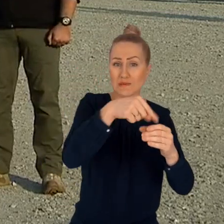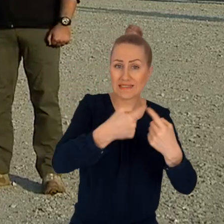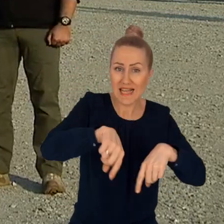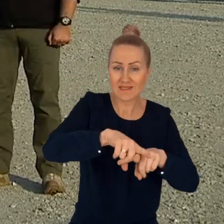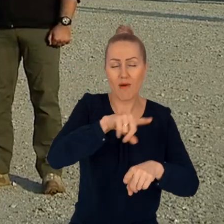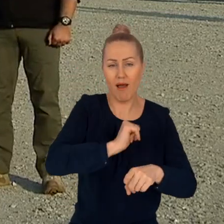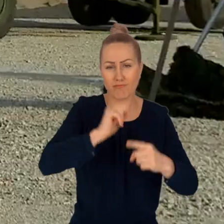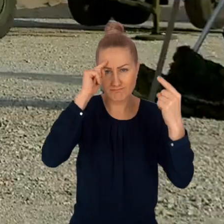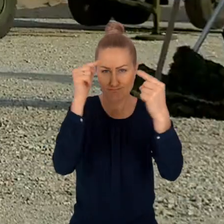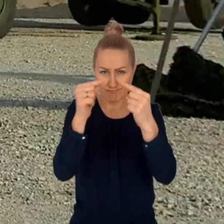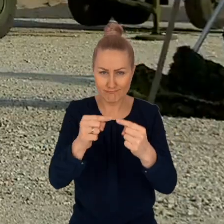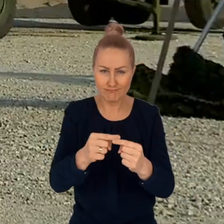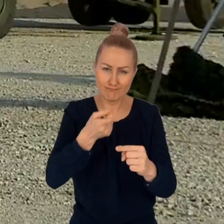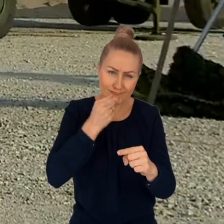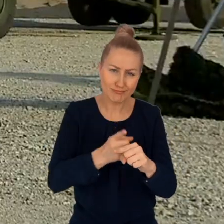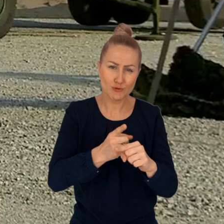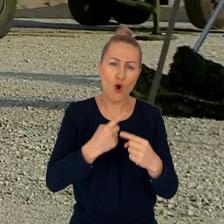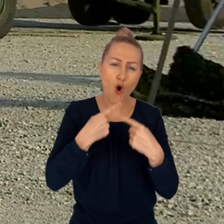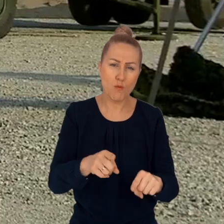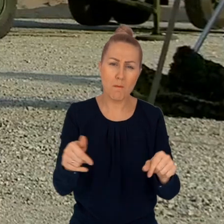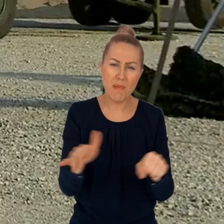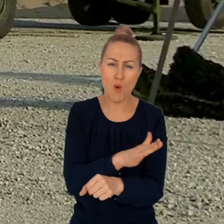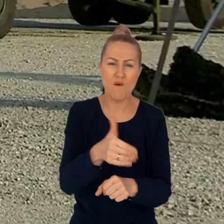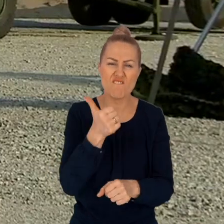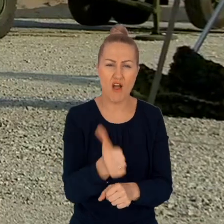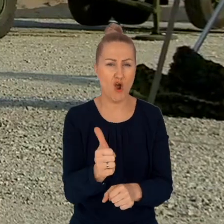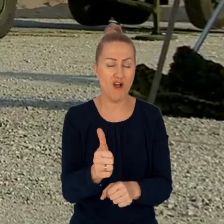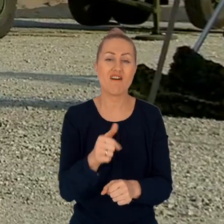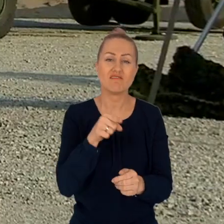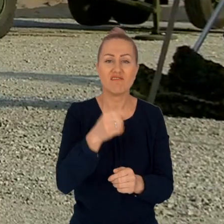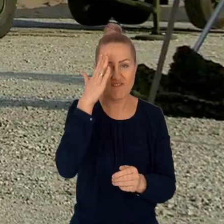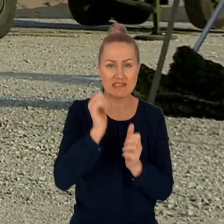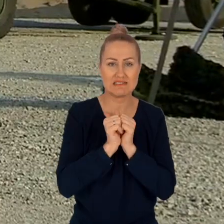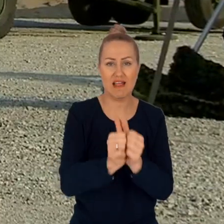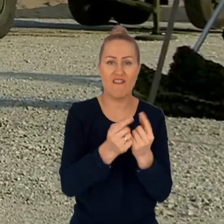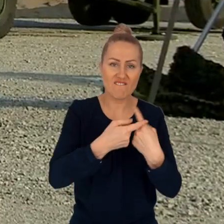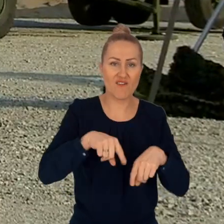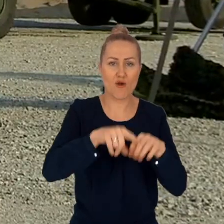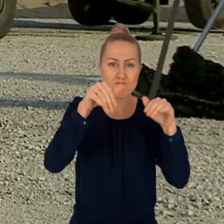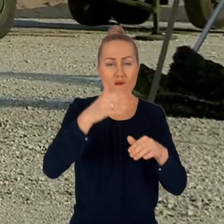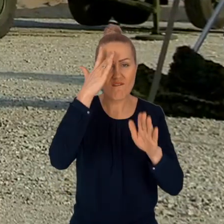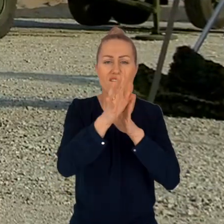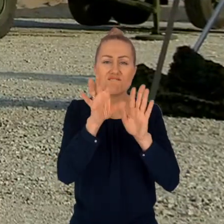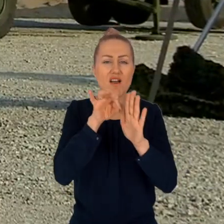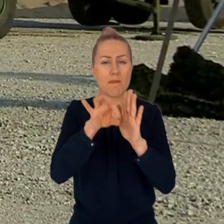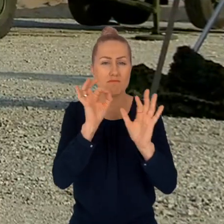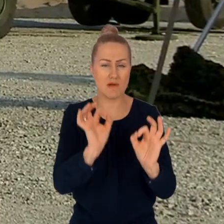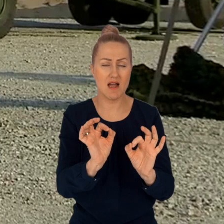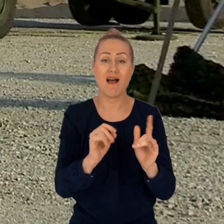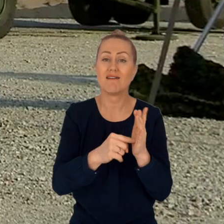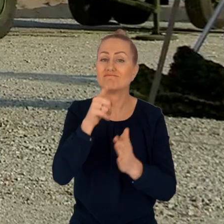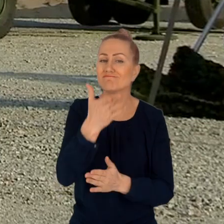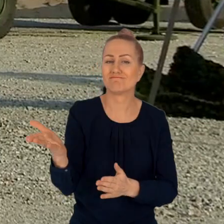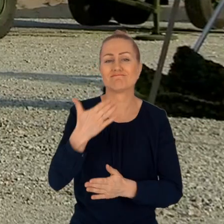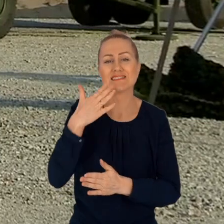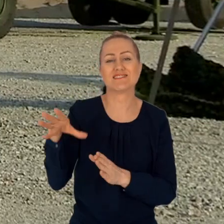w sposób odpowiedzialny, konsekwentny, fachowy, ekspercki to zadanie zrealizowały. Dziękuję za współpracę w tym zakresie z